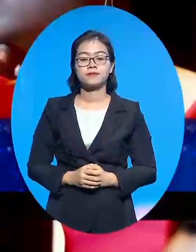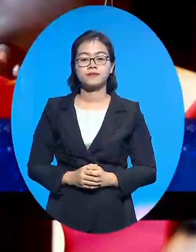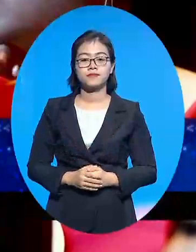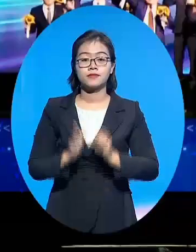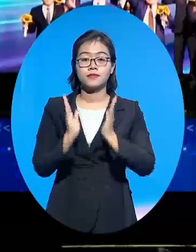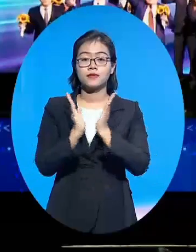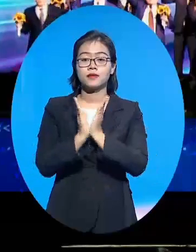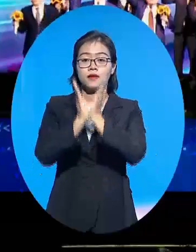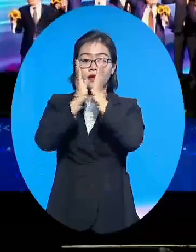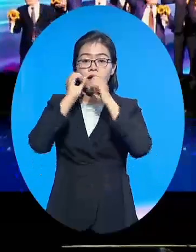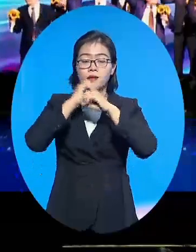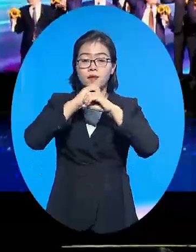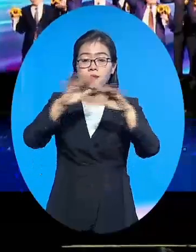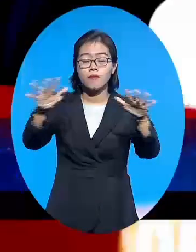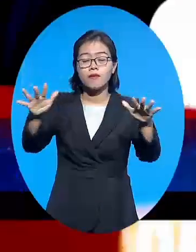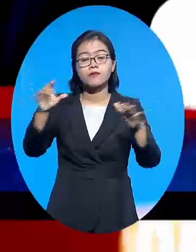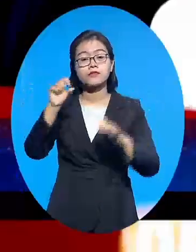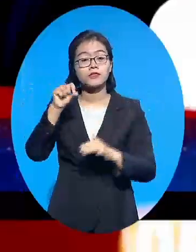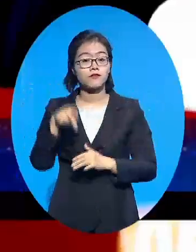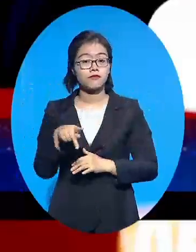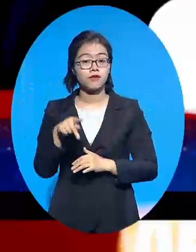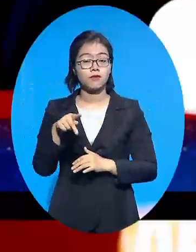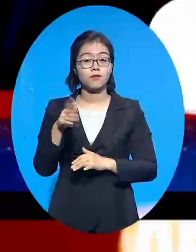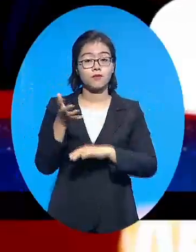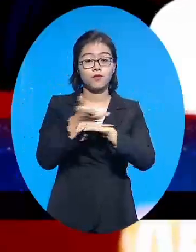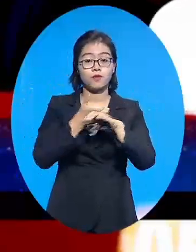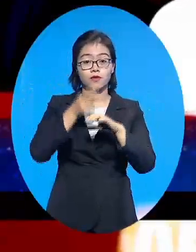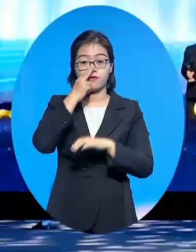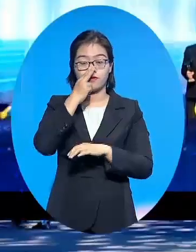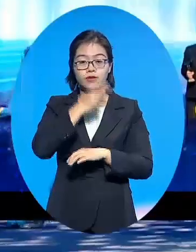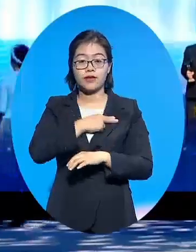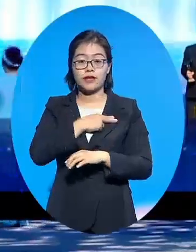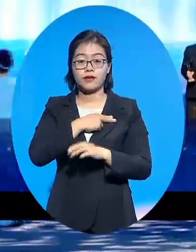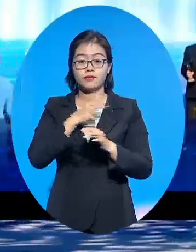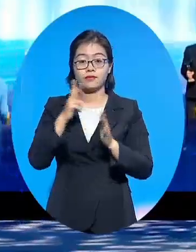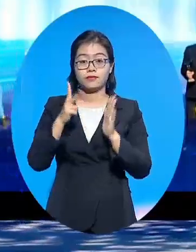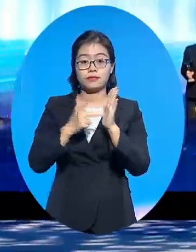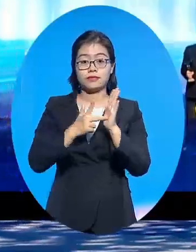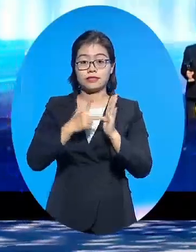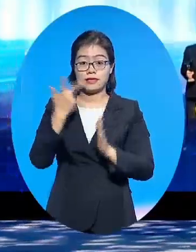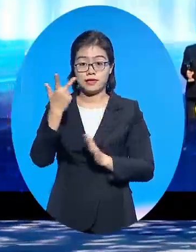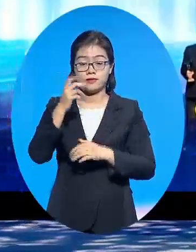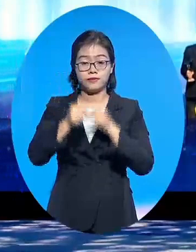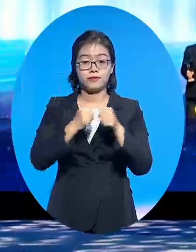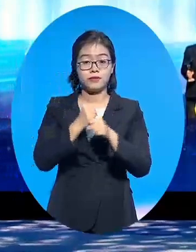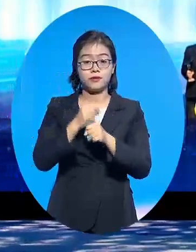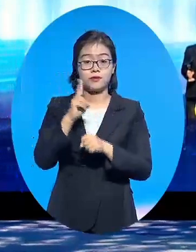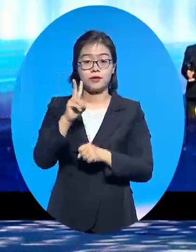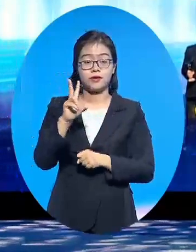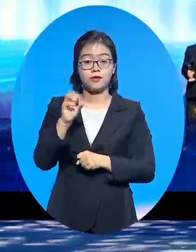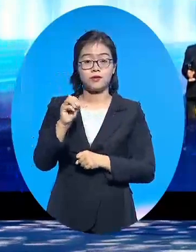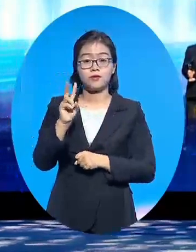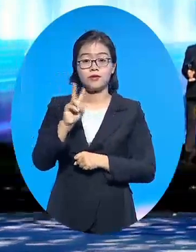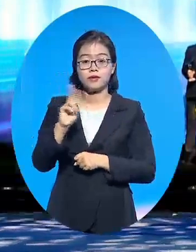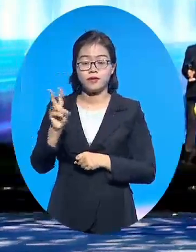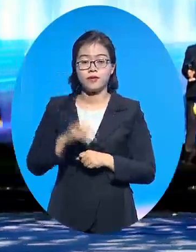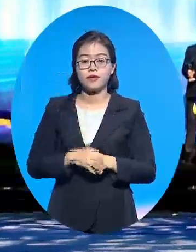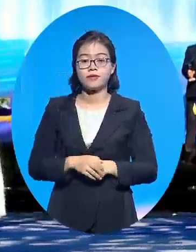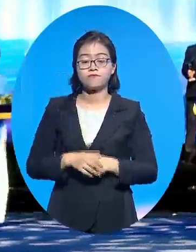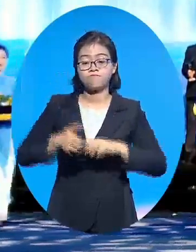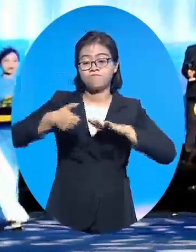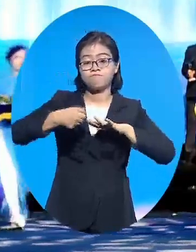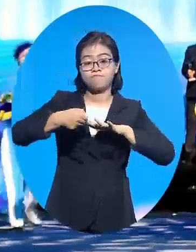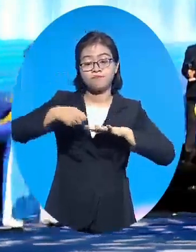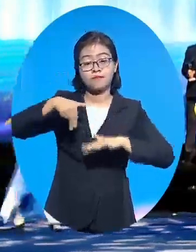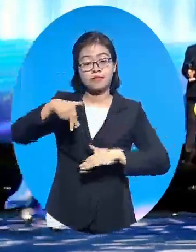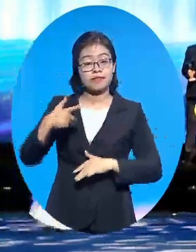phẩm đạt thương hiệu quốc gia Việt Nam lần thứ 8 năm 2022 kìm nghĩa vinh dự đoạt giải thưởng tự hào là thương hiệu Việt trên